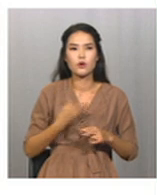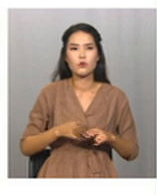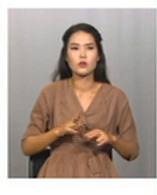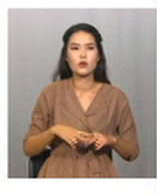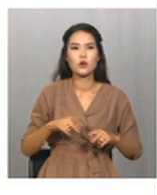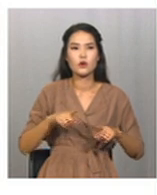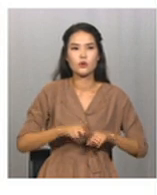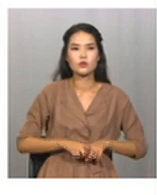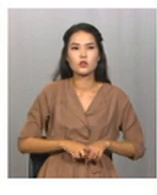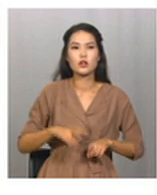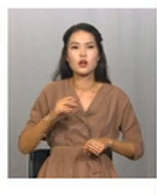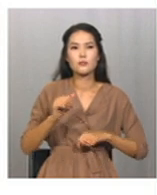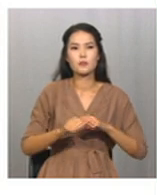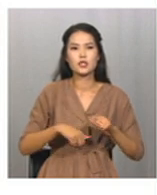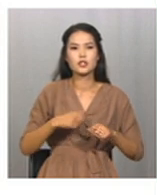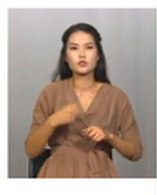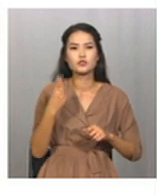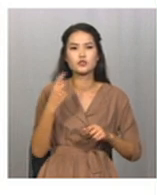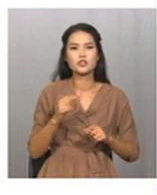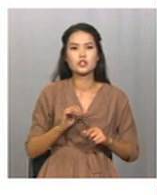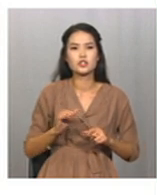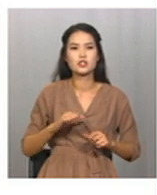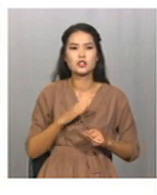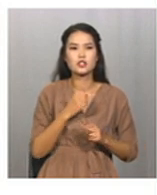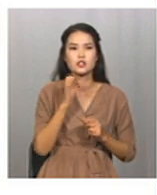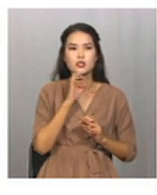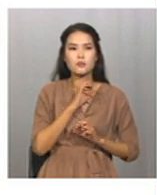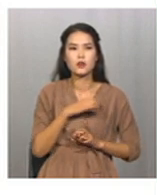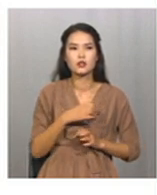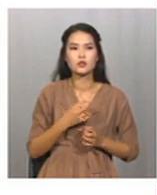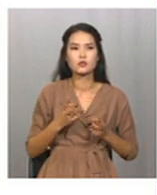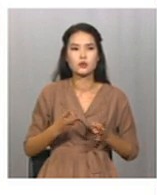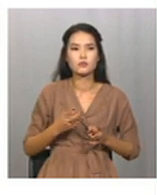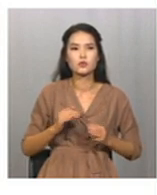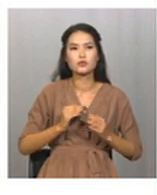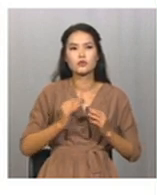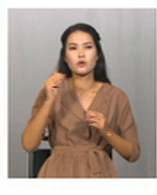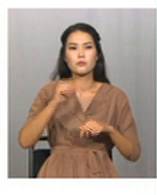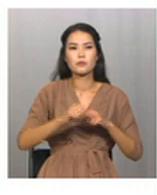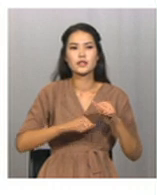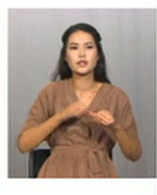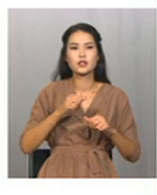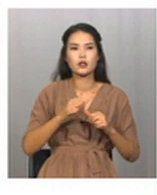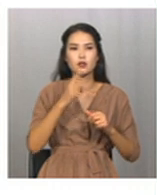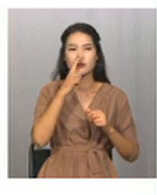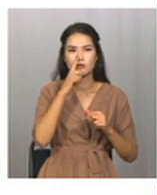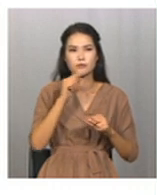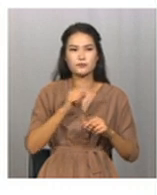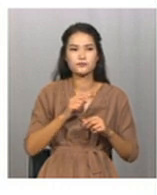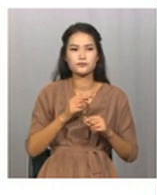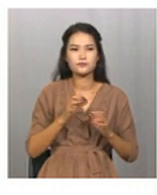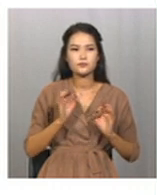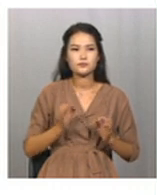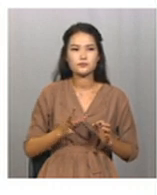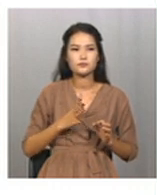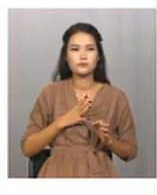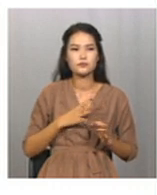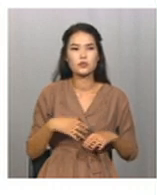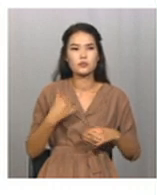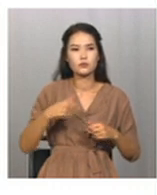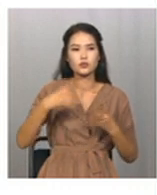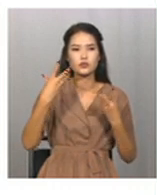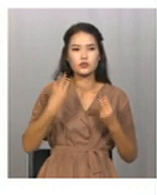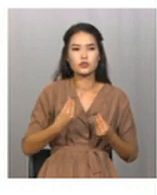осыған ұқсас материалдардан 100 есе сапалы төзімділігі жоғары материалға қол жеткізген. Бүгінгі